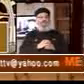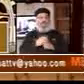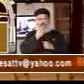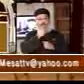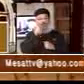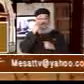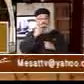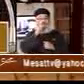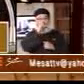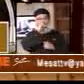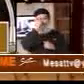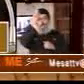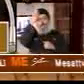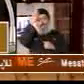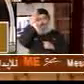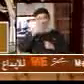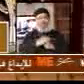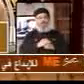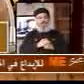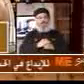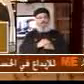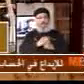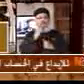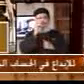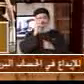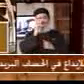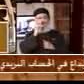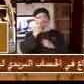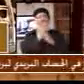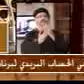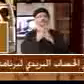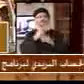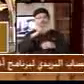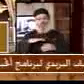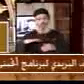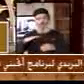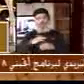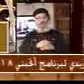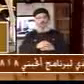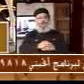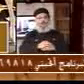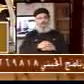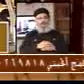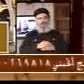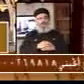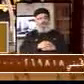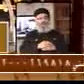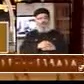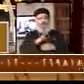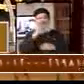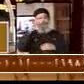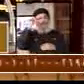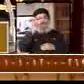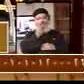القليل فيه سر البركة. اوعى تستقل بطفل صغير في مدارس الأحد، أو